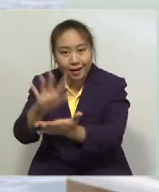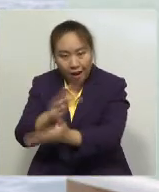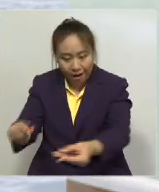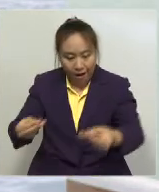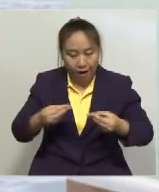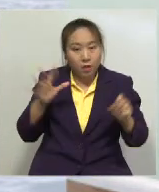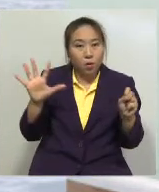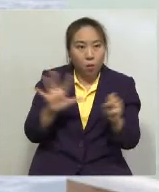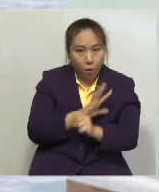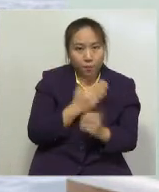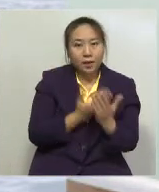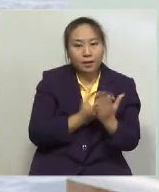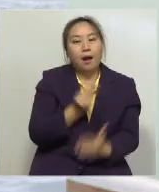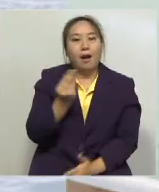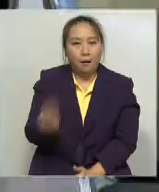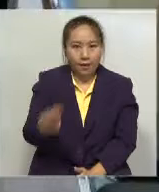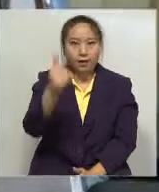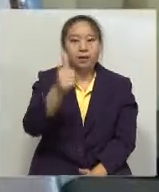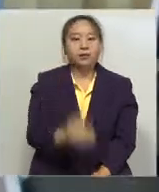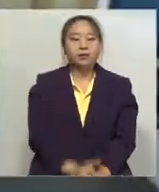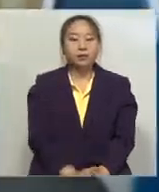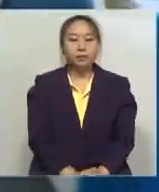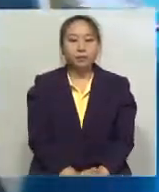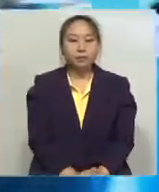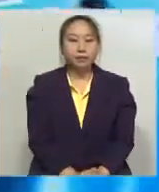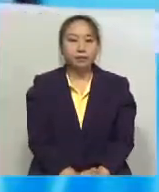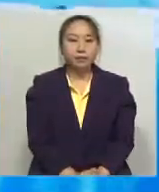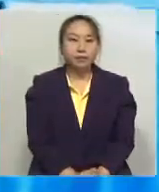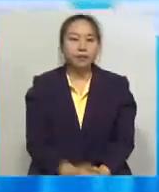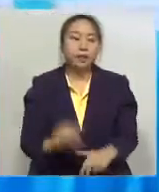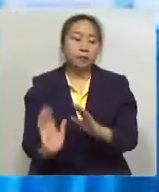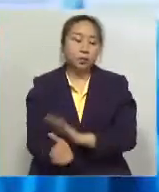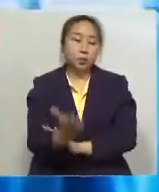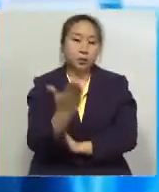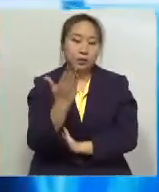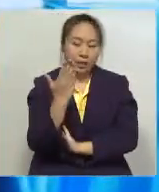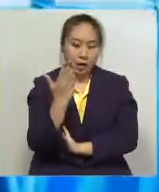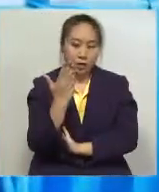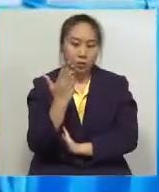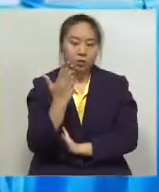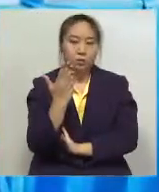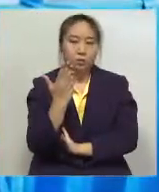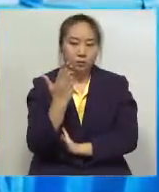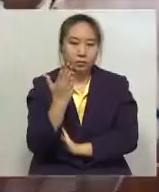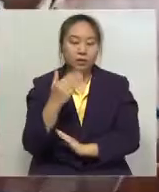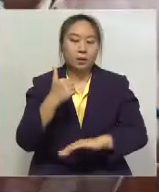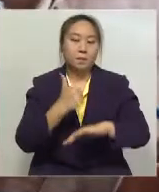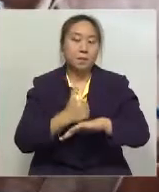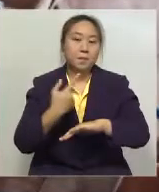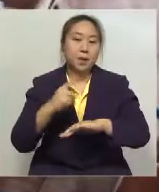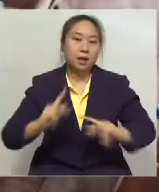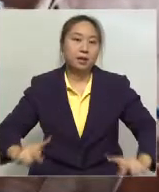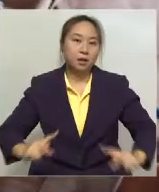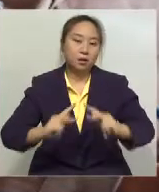สามารถรับเงินเยียวยาได้ทันทีครับและในช่วงเช้าที่ผ่านมานะครับทางด้านปลัดกระทรวงการท่องเ